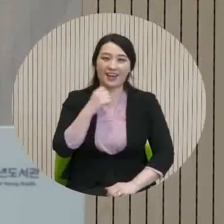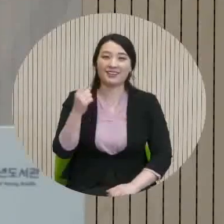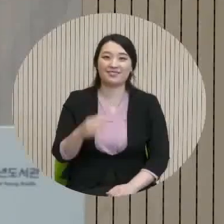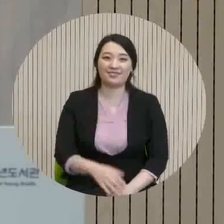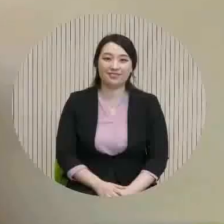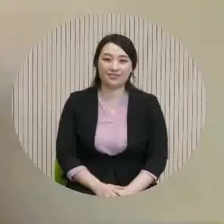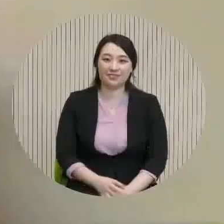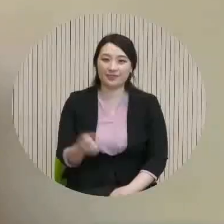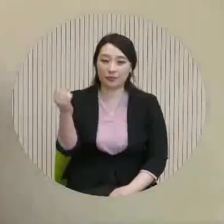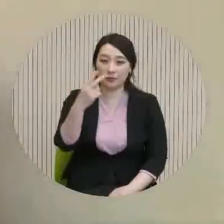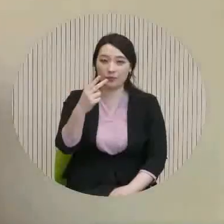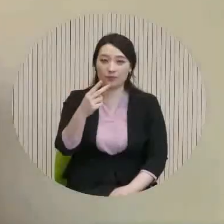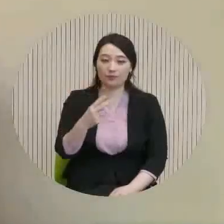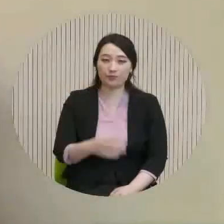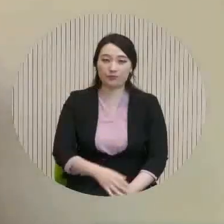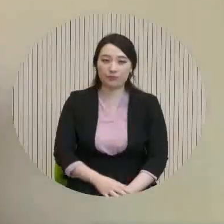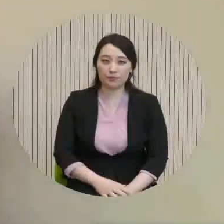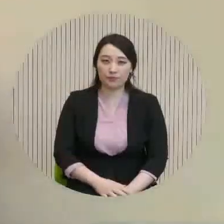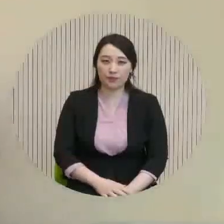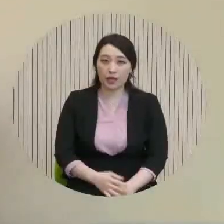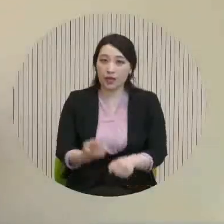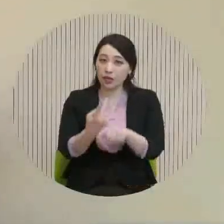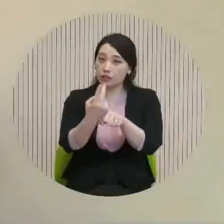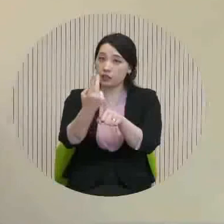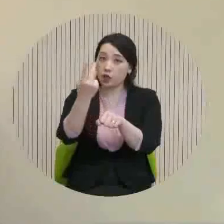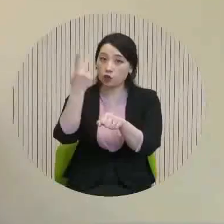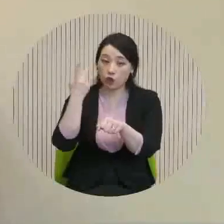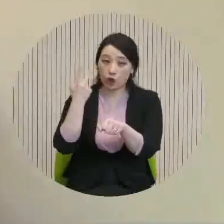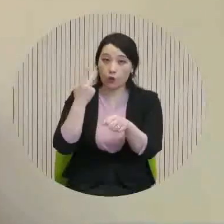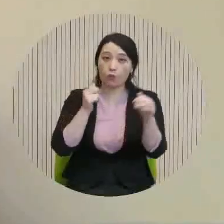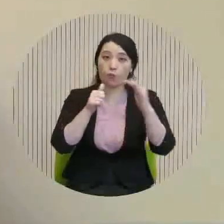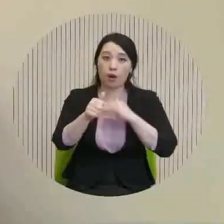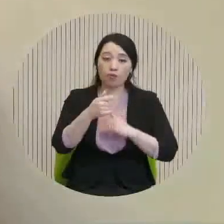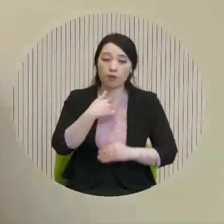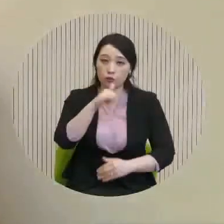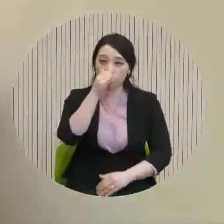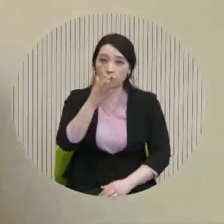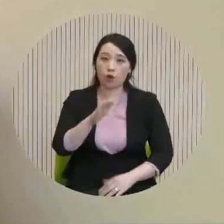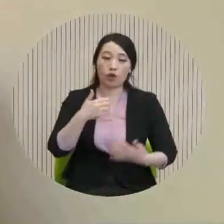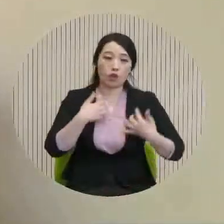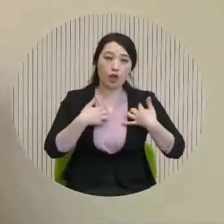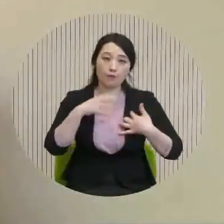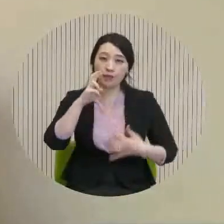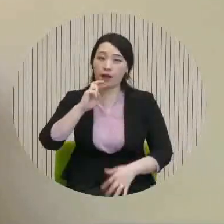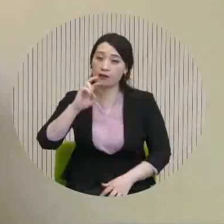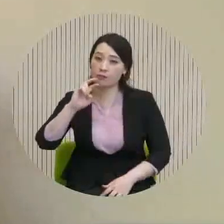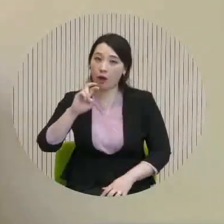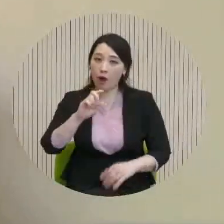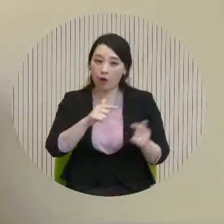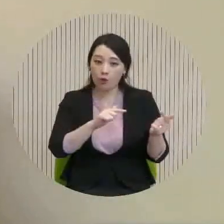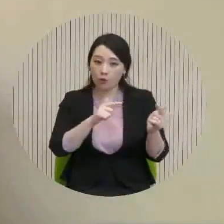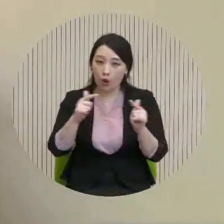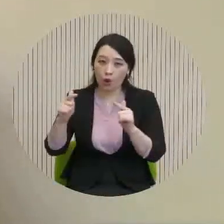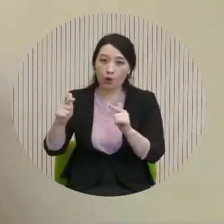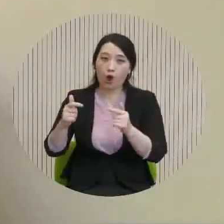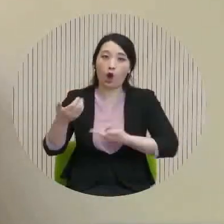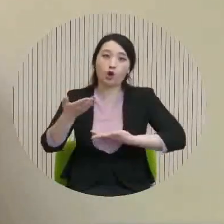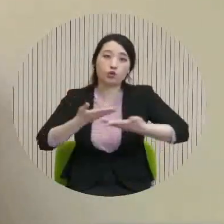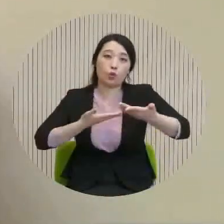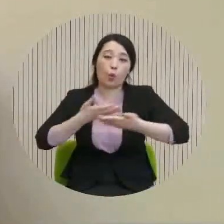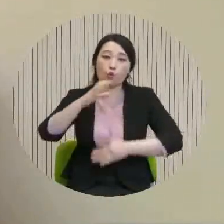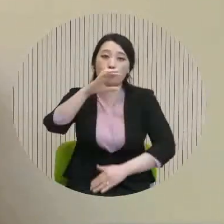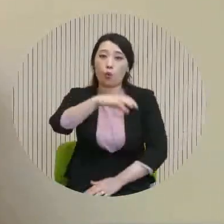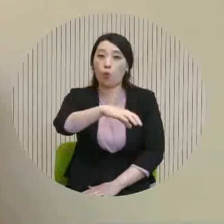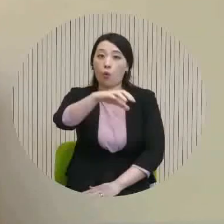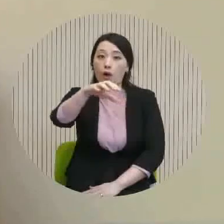있고요. 2년 전에 방문했었는데 게임이나 음악, 메이커 스페이스 등 공유 공간의